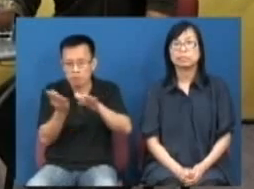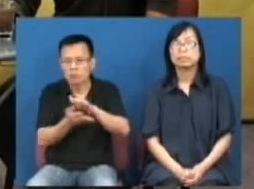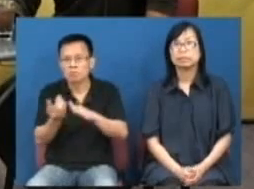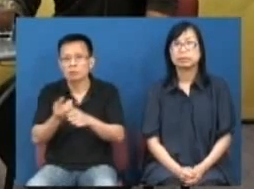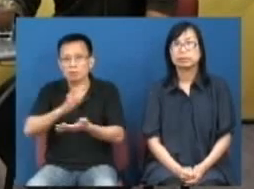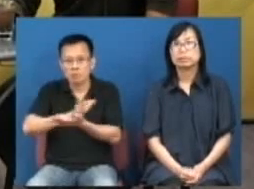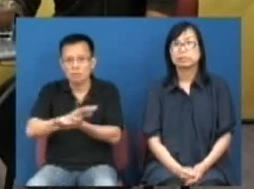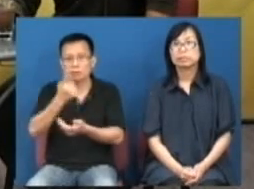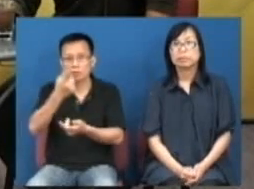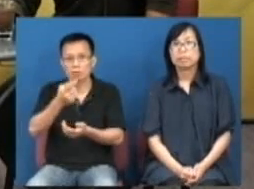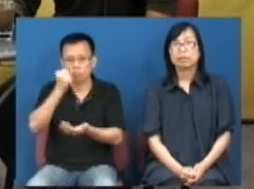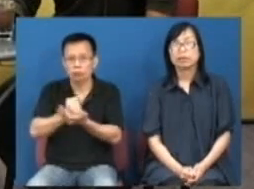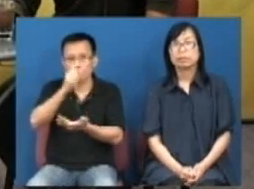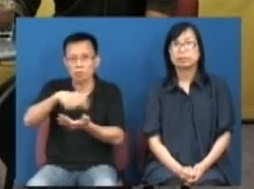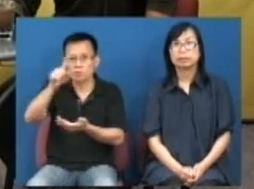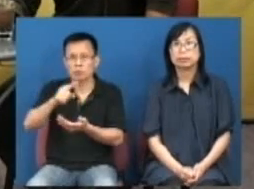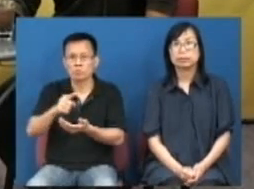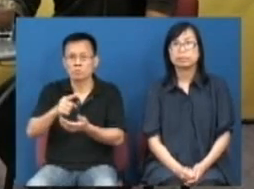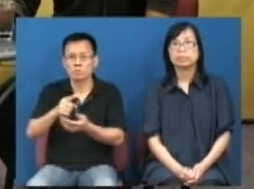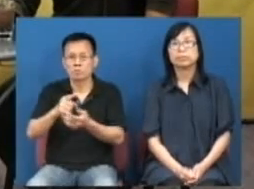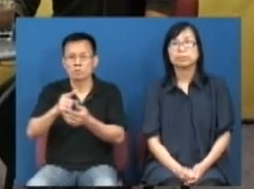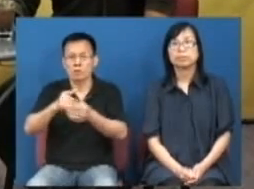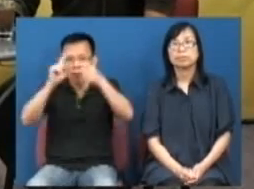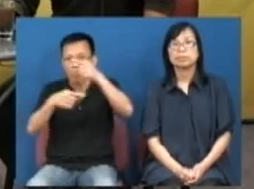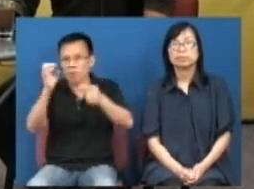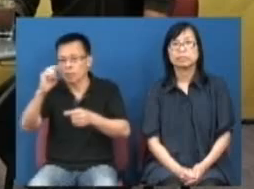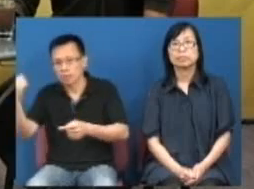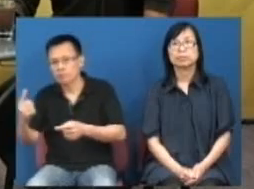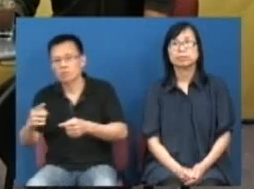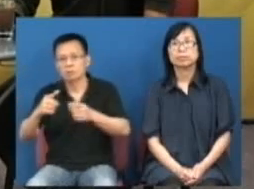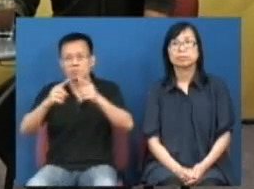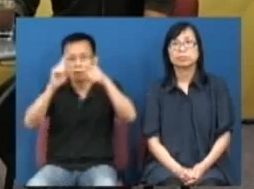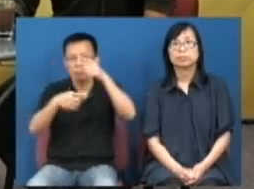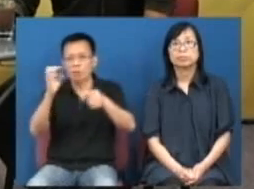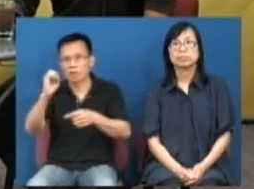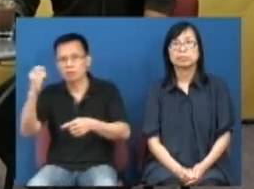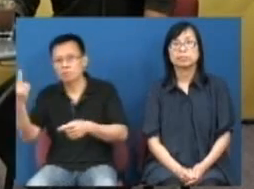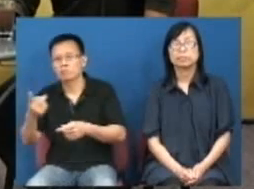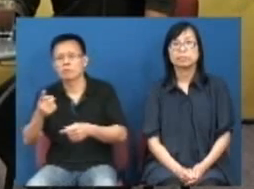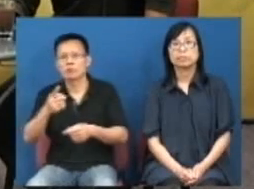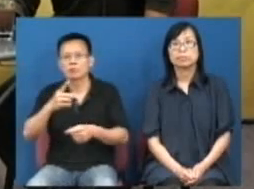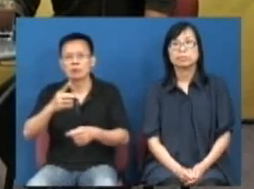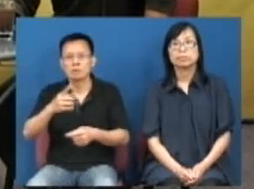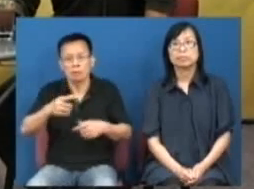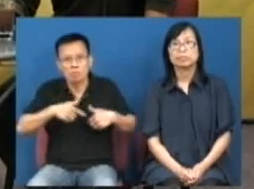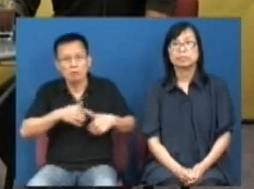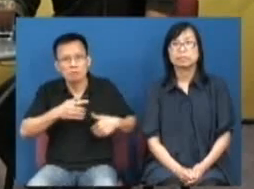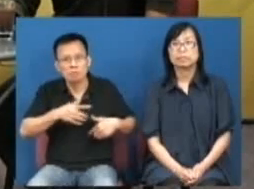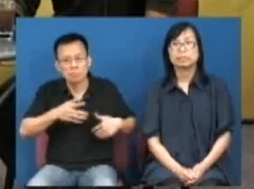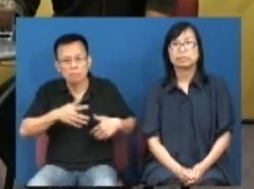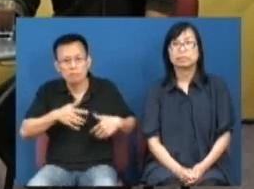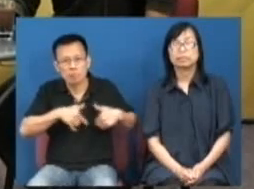等於咧係准許印嘅第一百啊一萬零一份、一萬零二份，你會夠膽管咧？夠唔夠膽啊你？唔咁